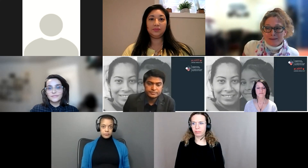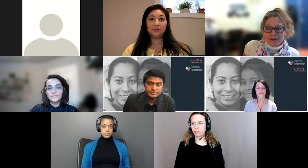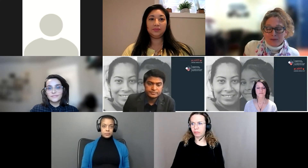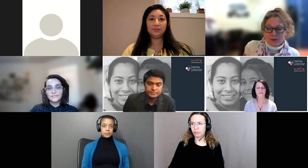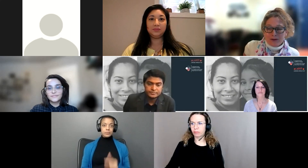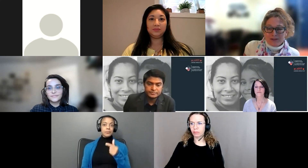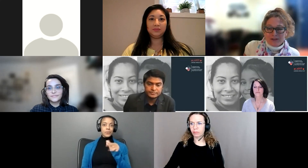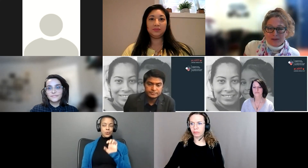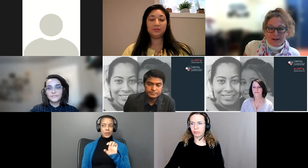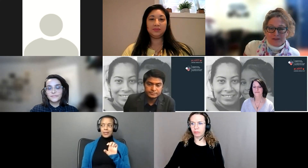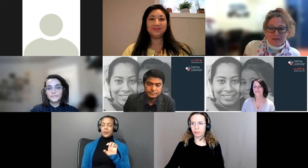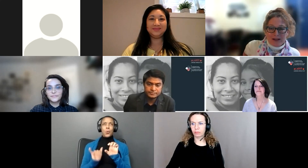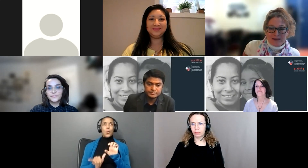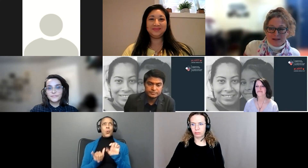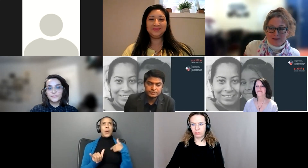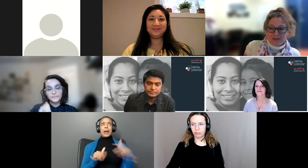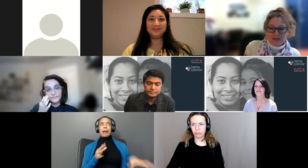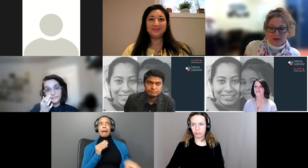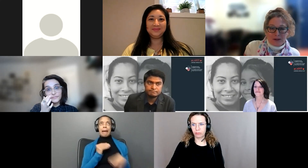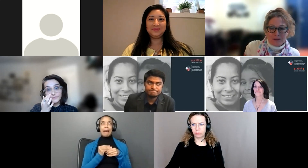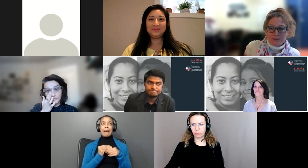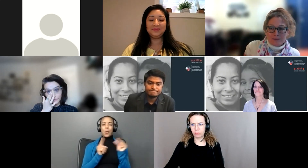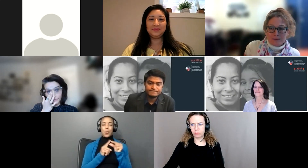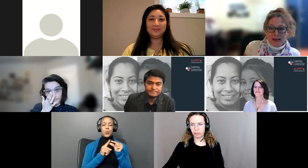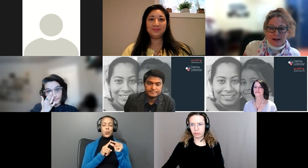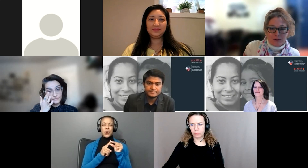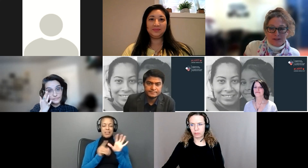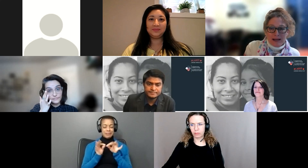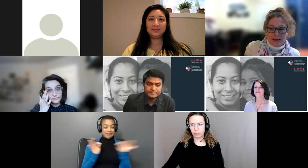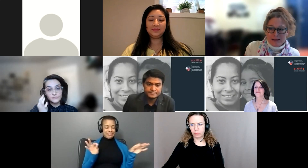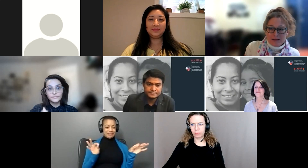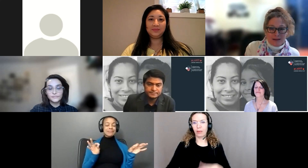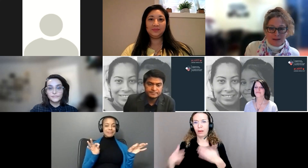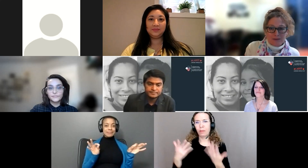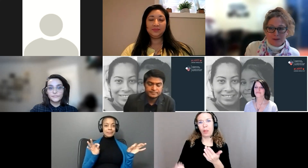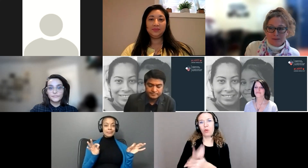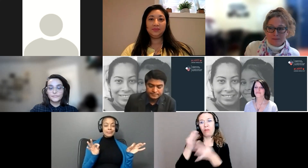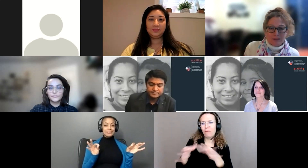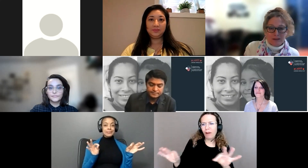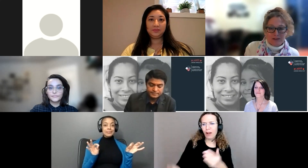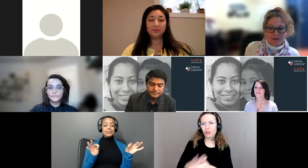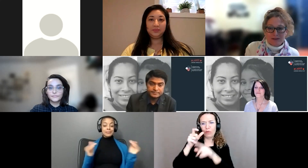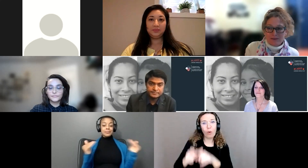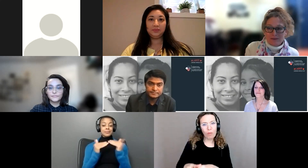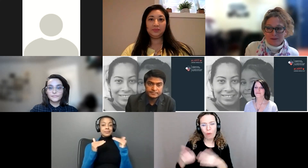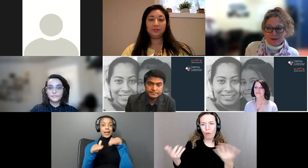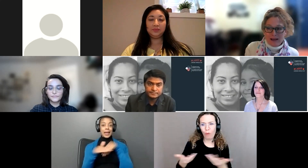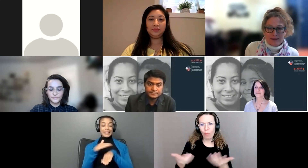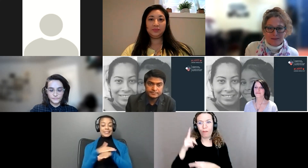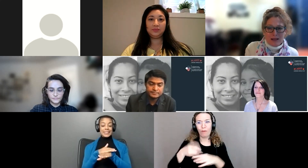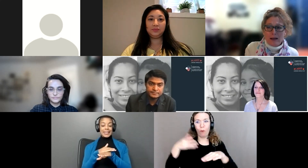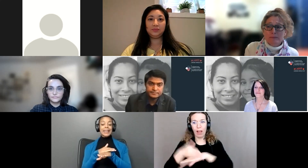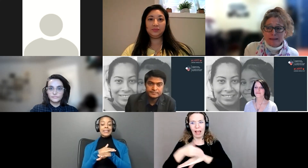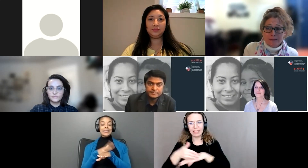Maintenant, tu me fais réfléchir qu'il faut ajouter une nouvelle phrase, un nouveau mot, c'est d'avoir de l'accès, mais c'est avoir de l'accès